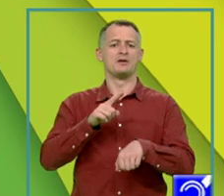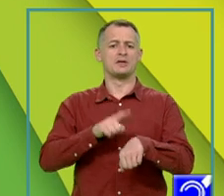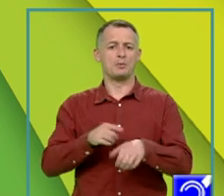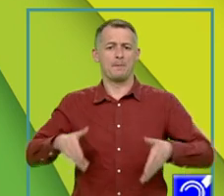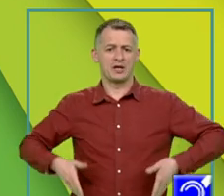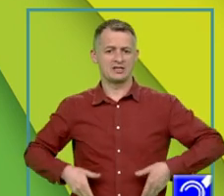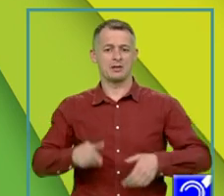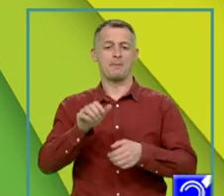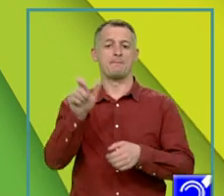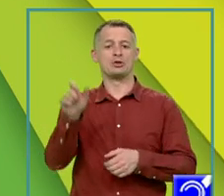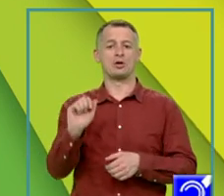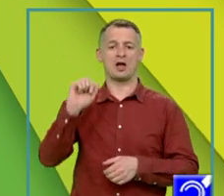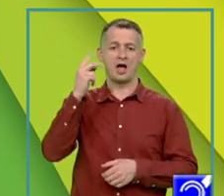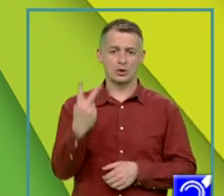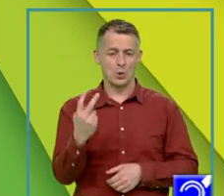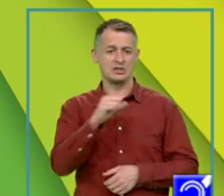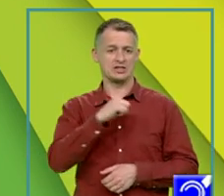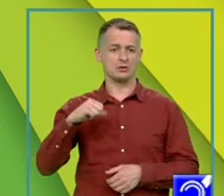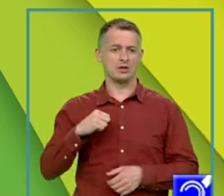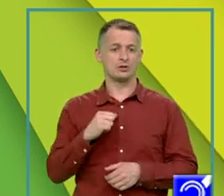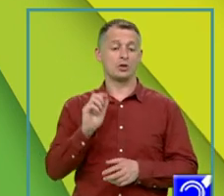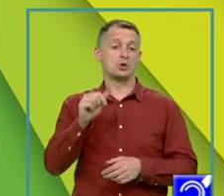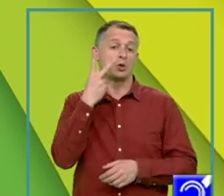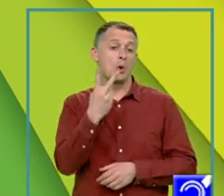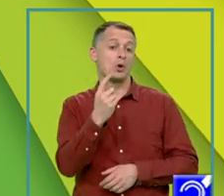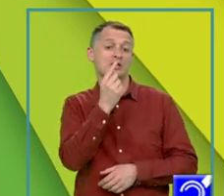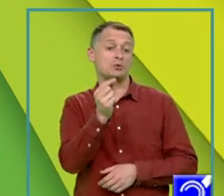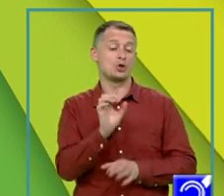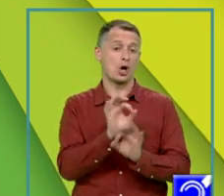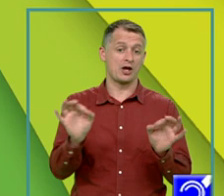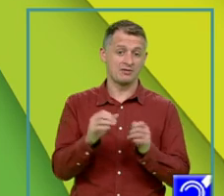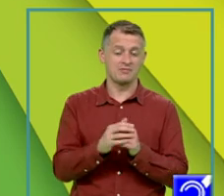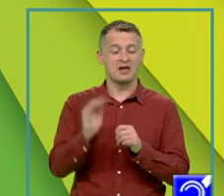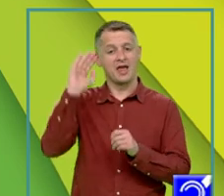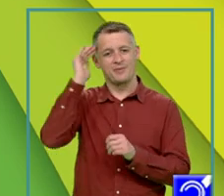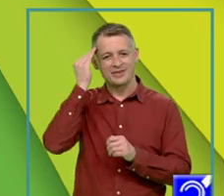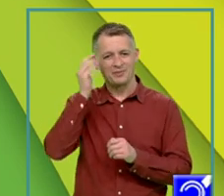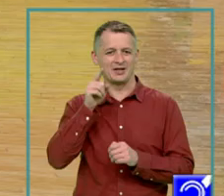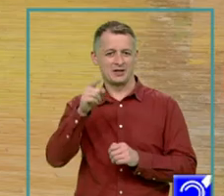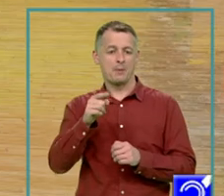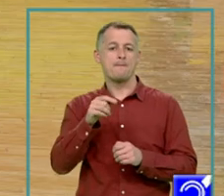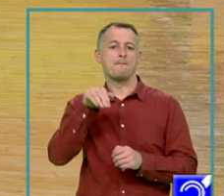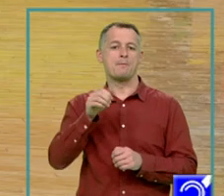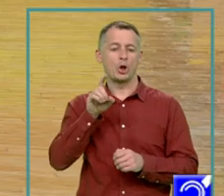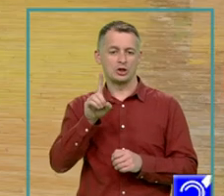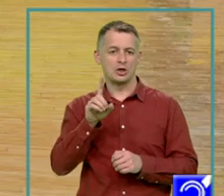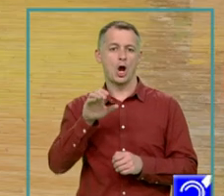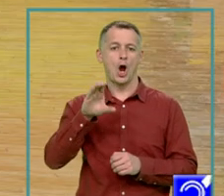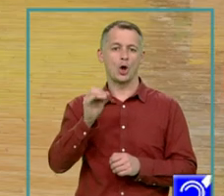am dat două exemple de răspunsuri corecte cum am putea să facem cu modul conjunctiv Să ne amintim că modul conjunctiv este